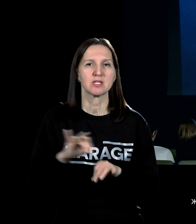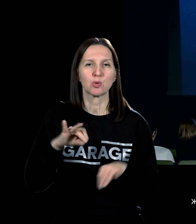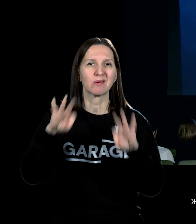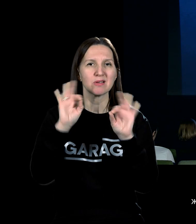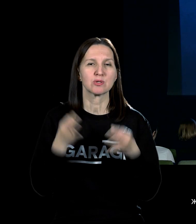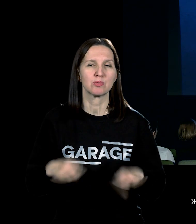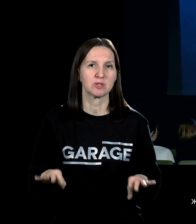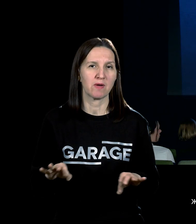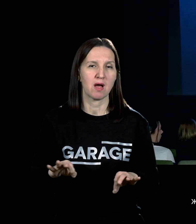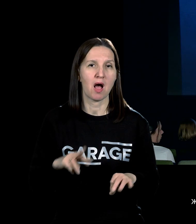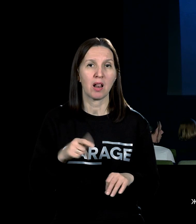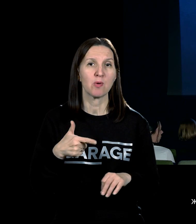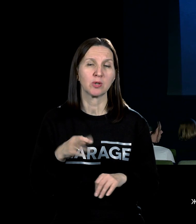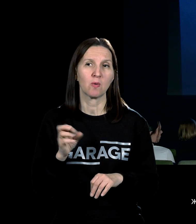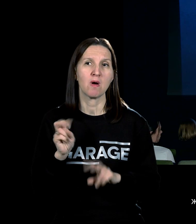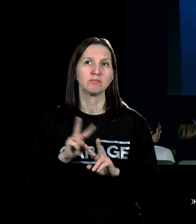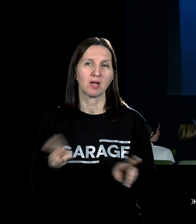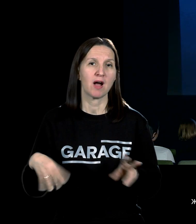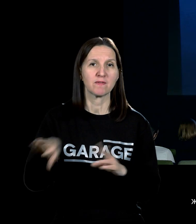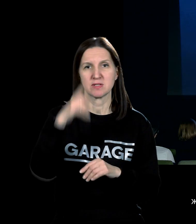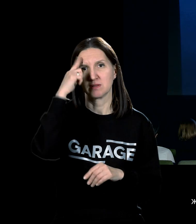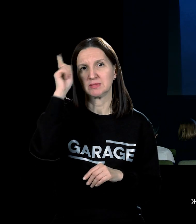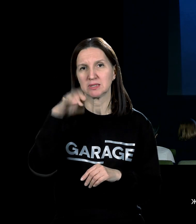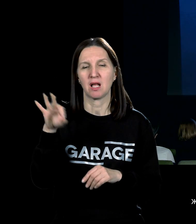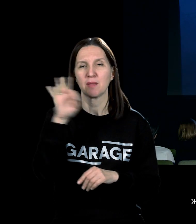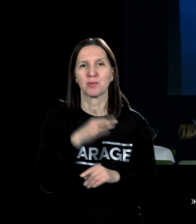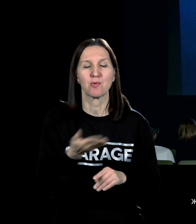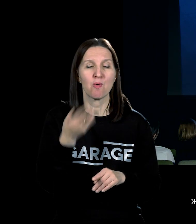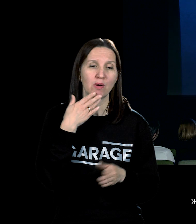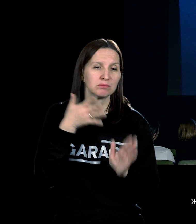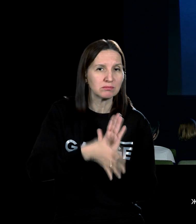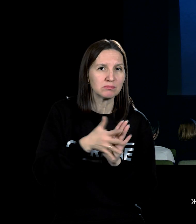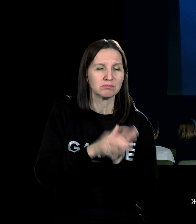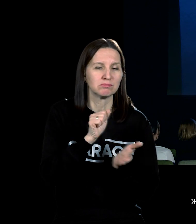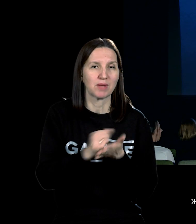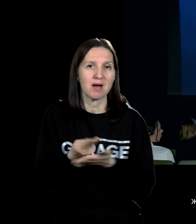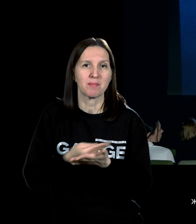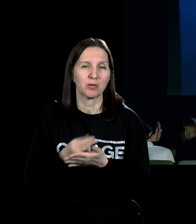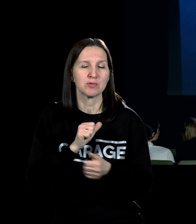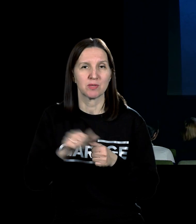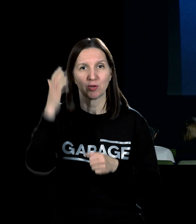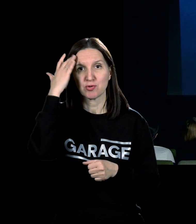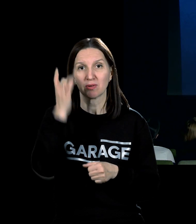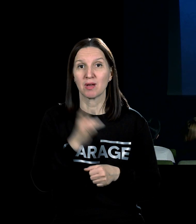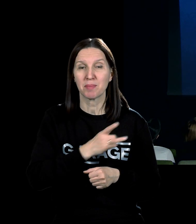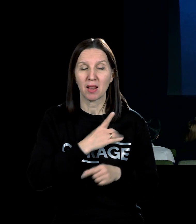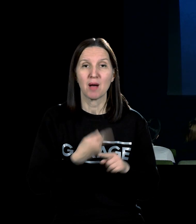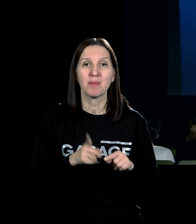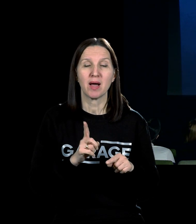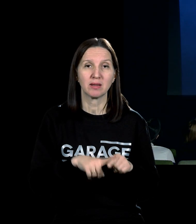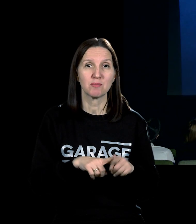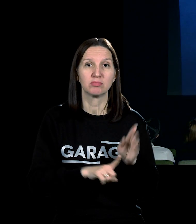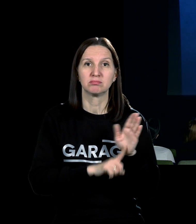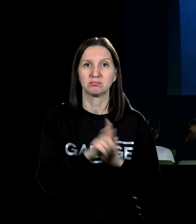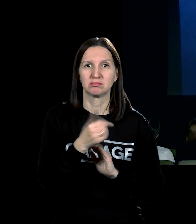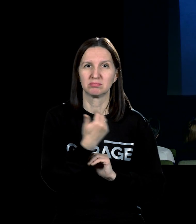искусства, которую мы, как бы Лонга, как и все, наверное, знал прежде всего по репродукциям и по репродукциям черно-белым. Поэтому начинается это